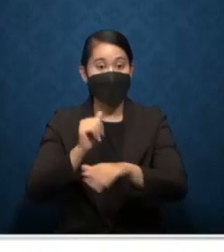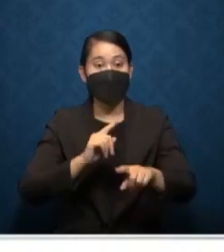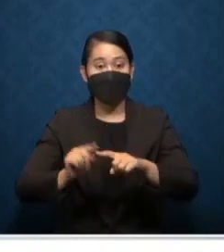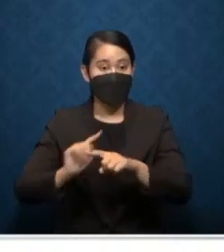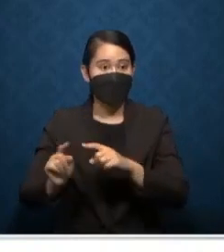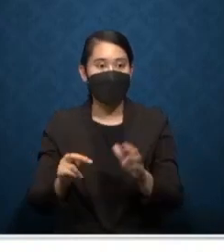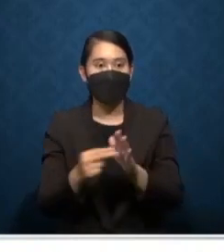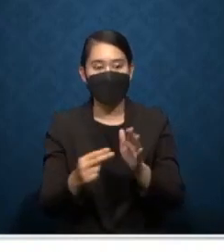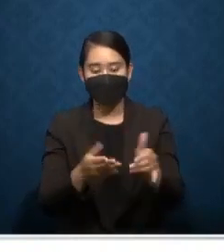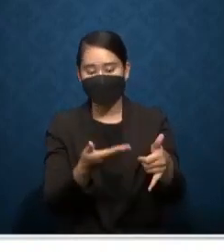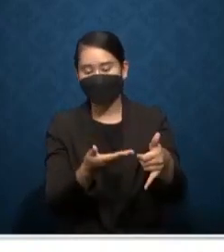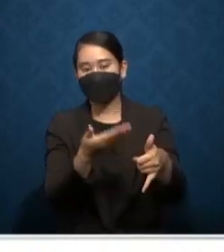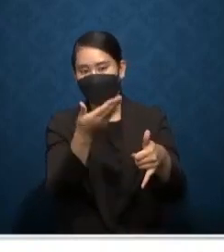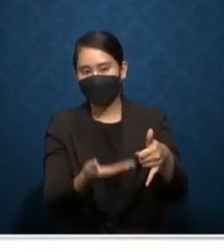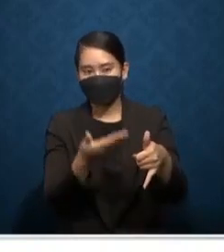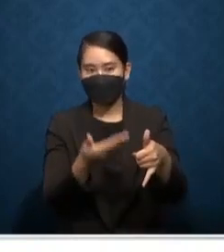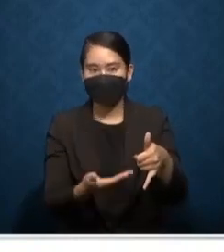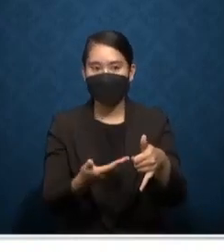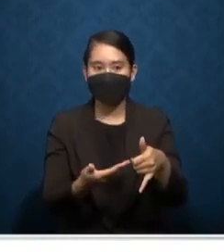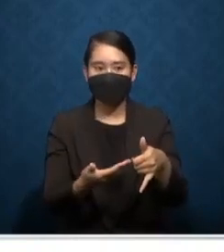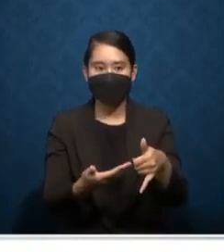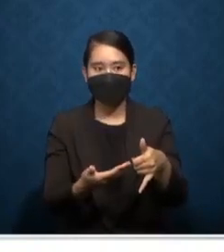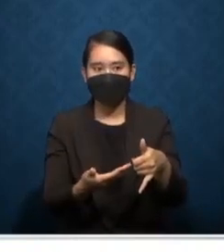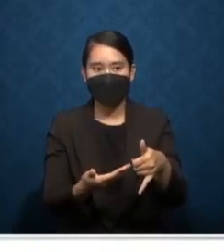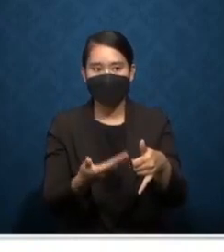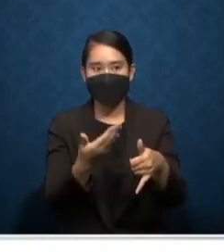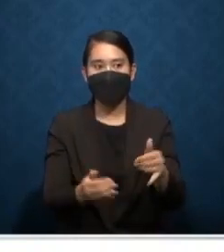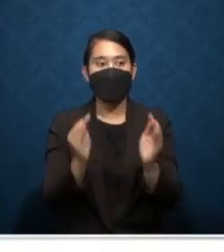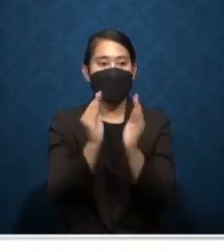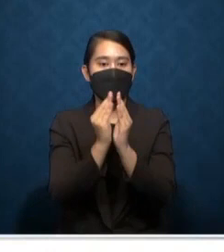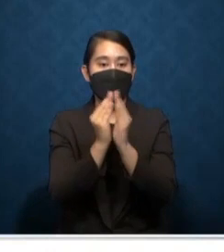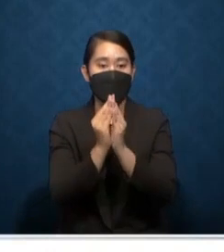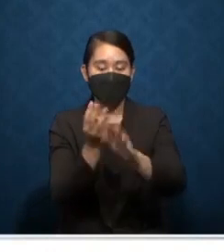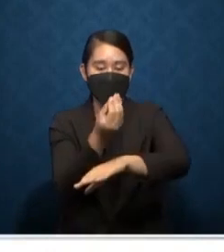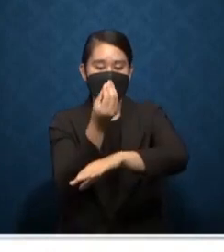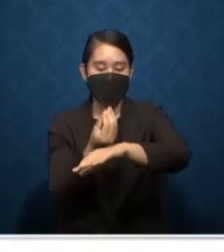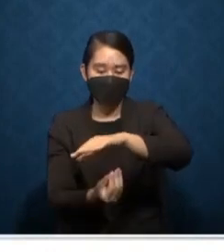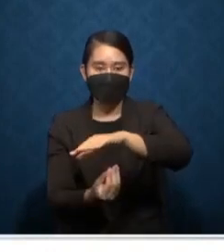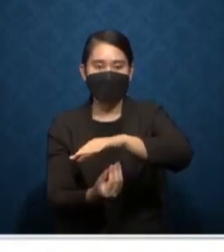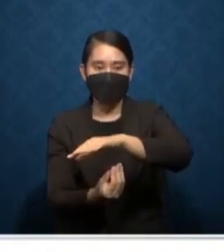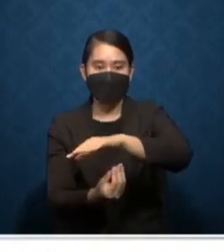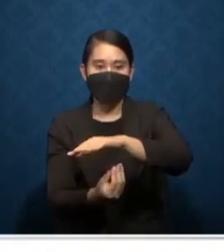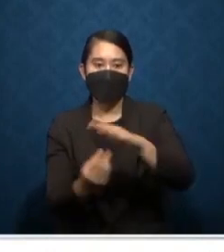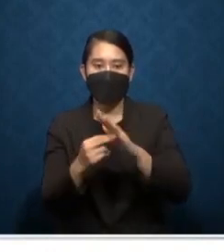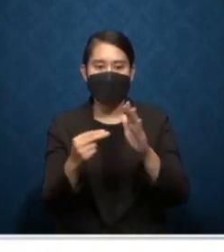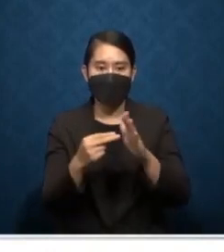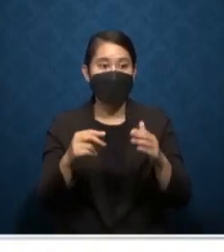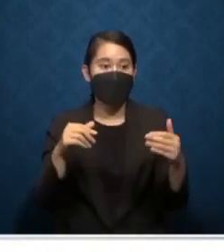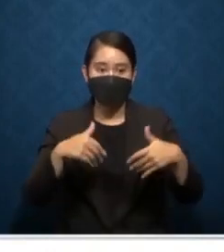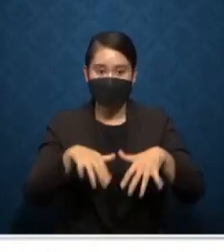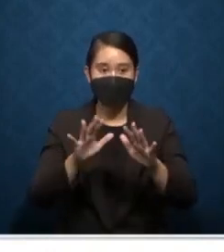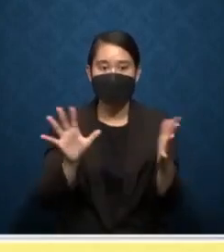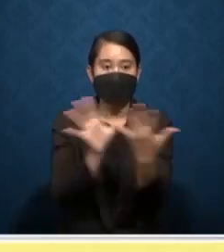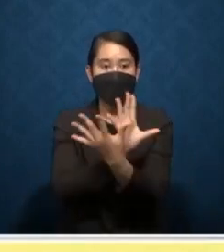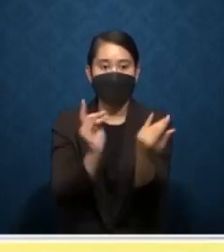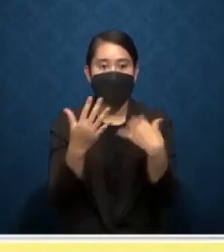เป็นบุคลที่เป็นบัวใต้โคลตรม5. ปล่อยไ้ในสังคมไหน5. ส